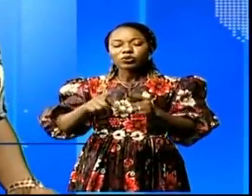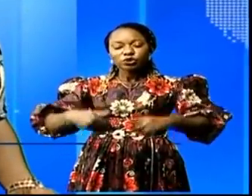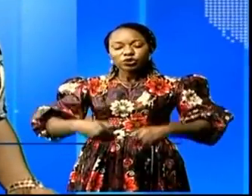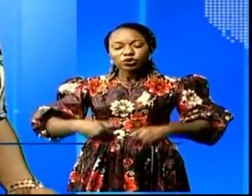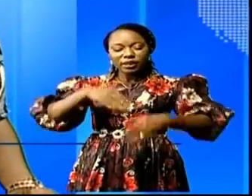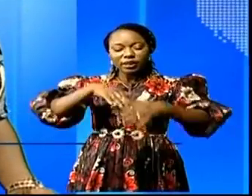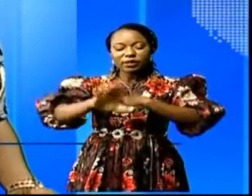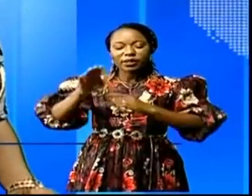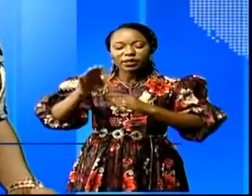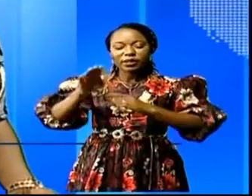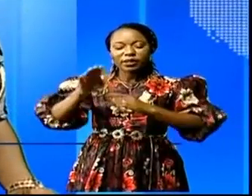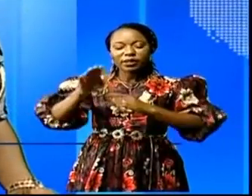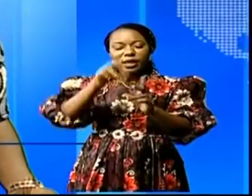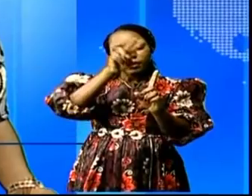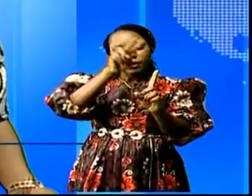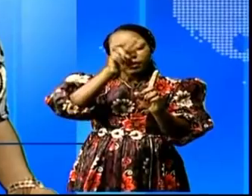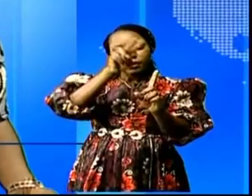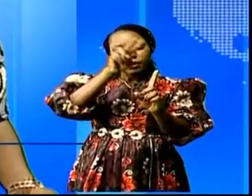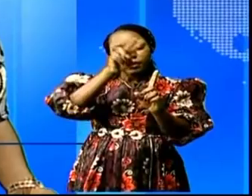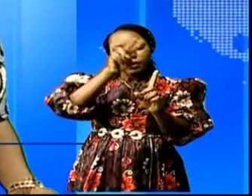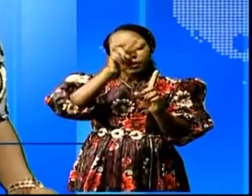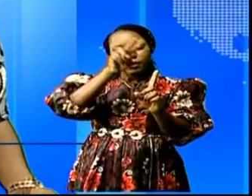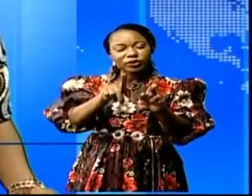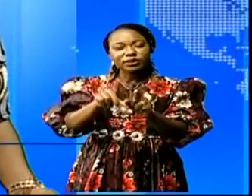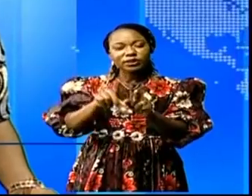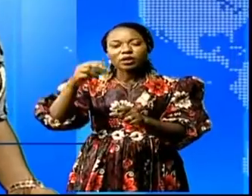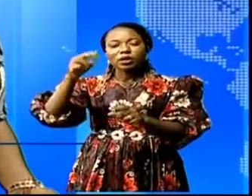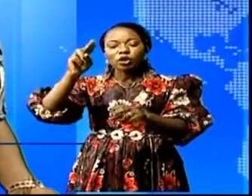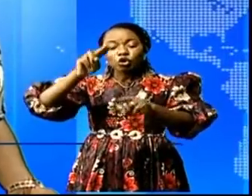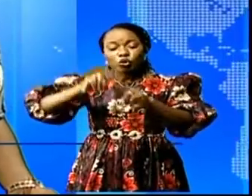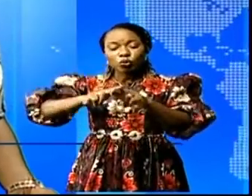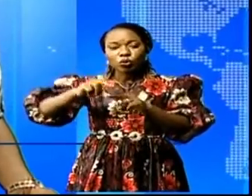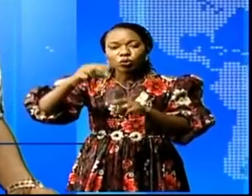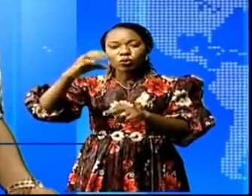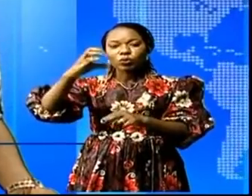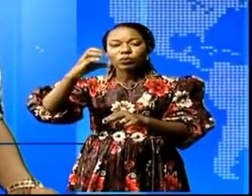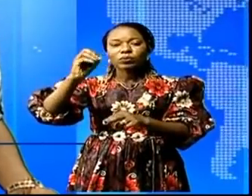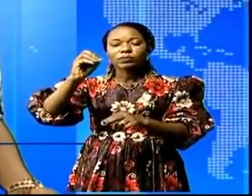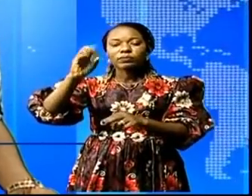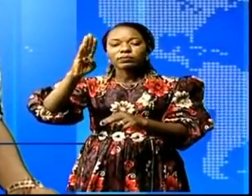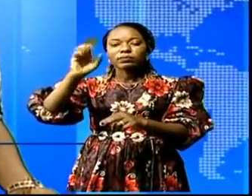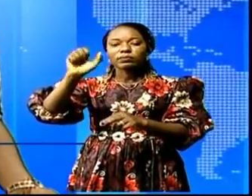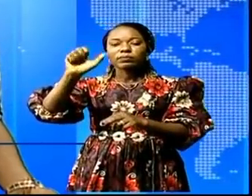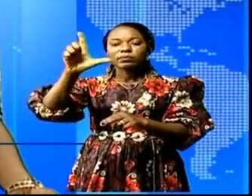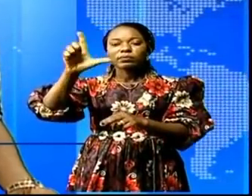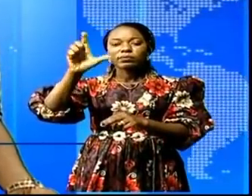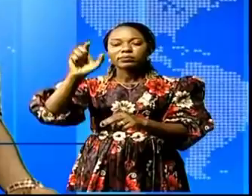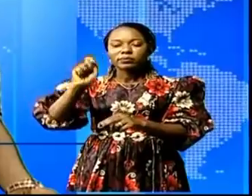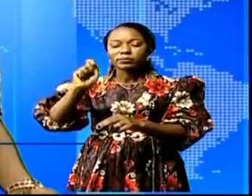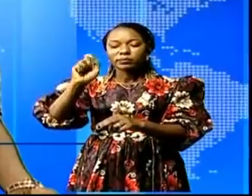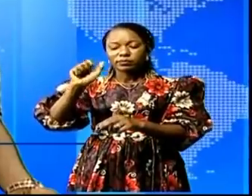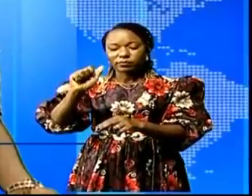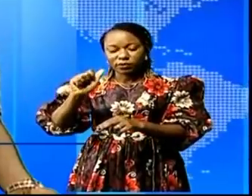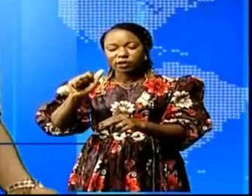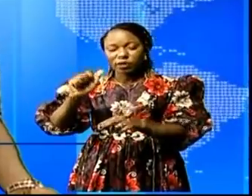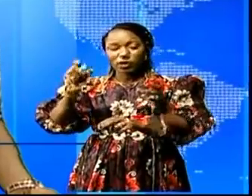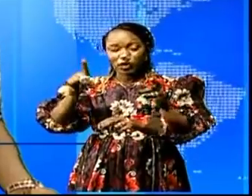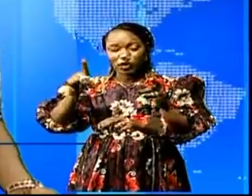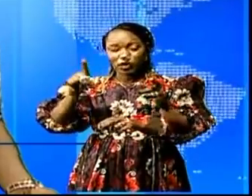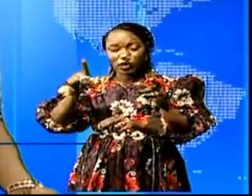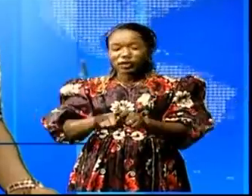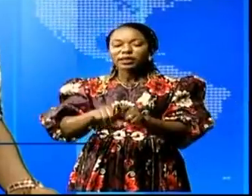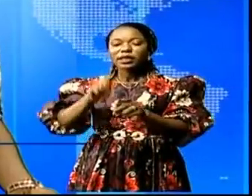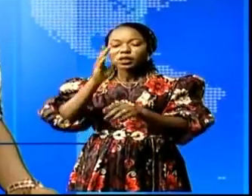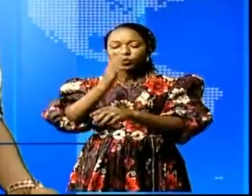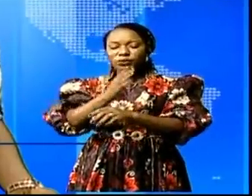la chaîne d'approvisionnement du cobalt. C'est une opération lancée en présence du conseiller spécial du chef